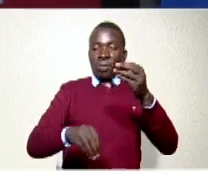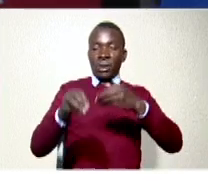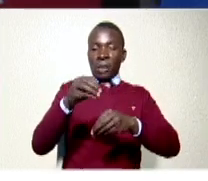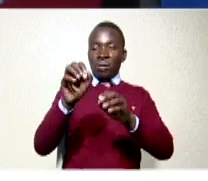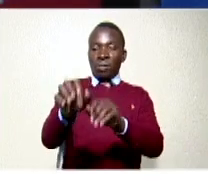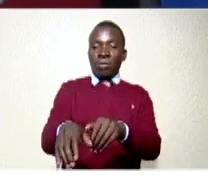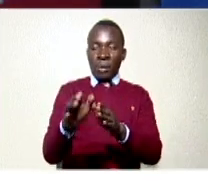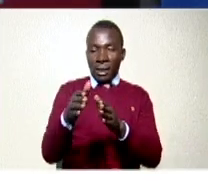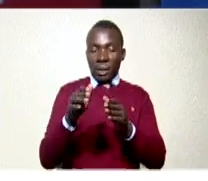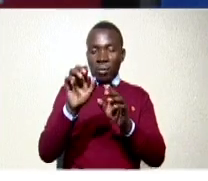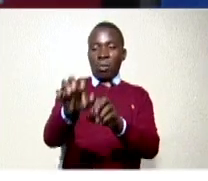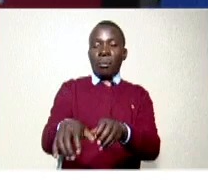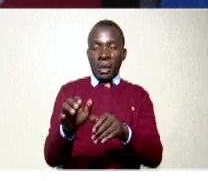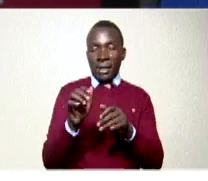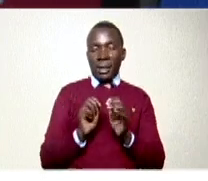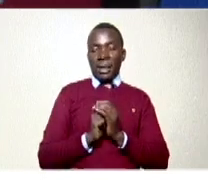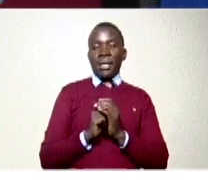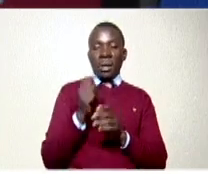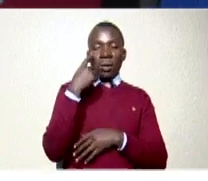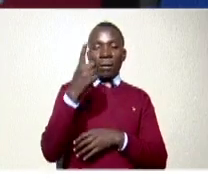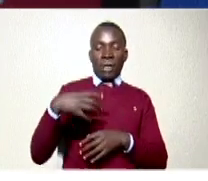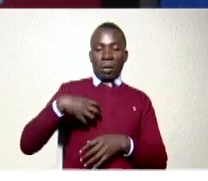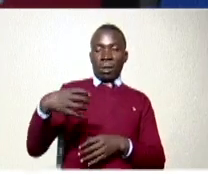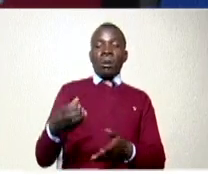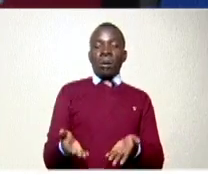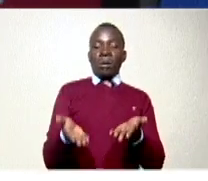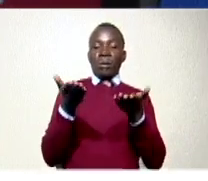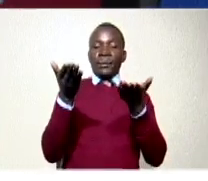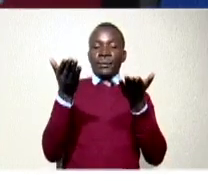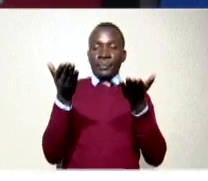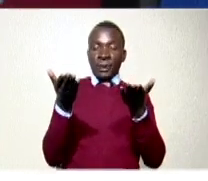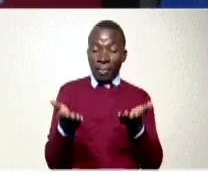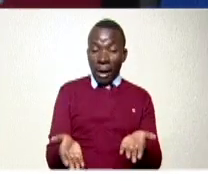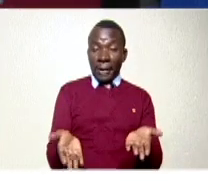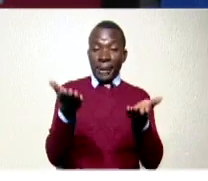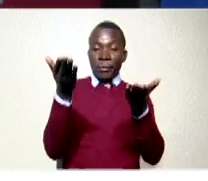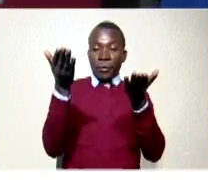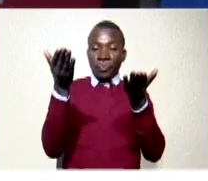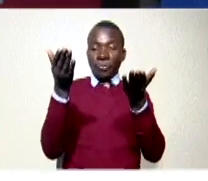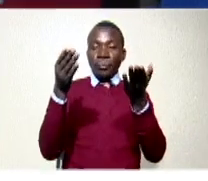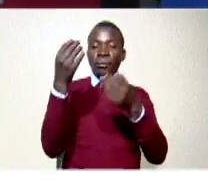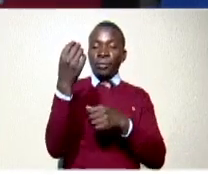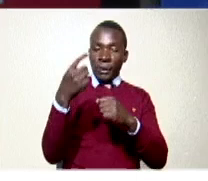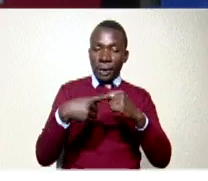w'ubuhinzi. Turasanga ubukungu buzazamuka bwarazamutse ku rugero rwa